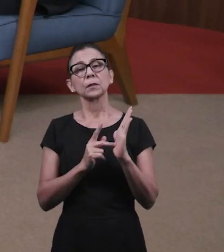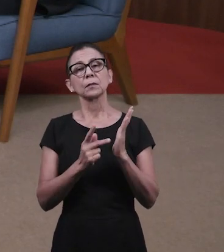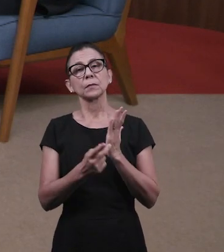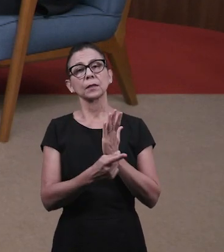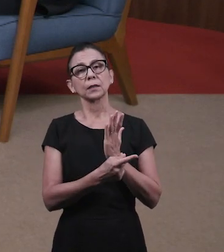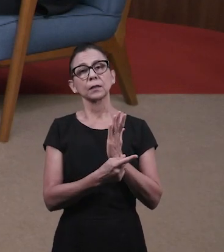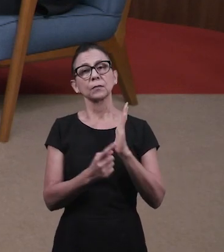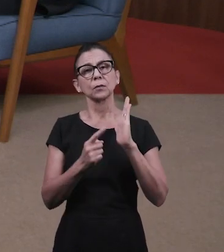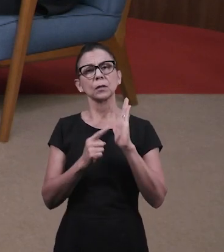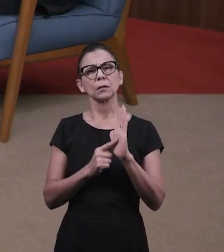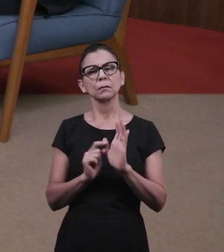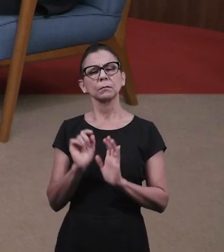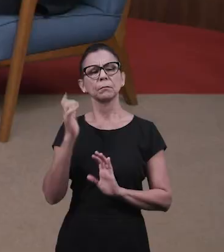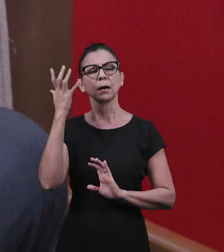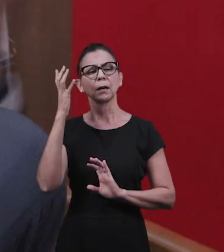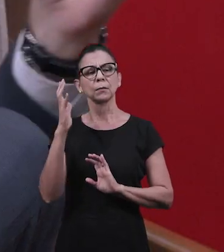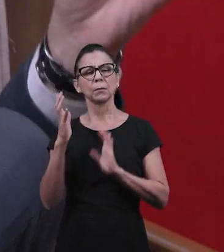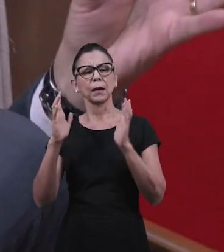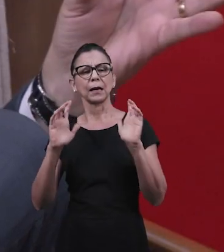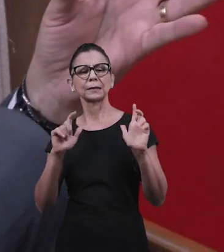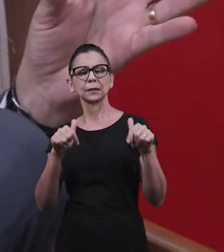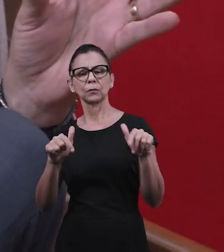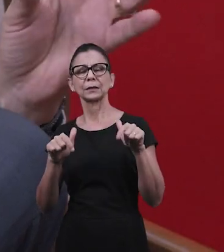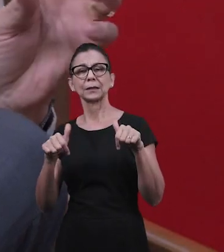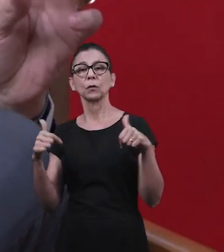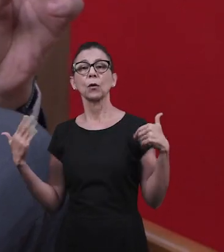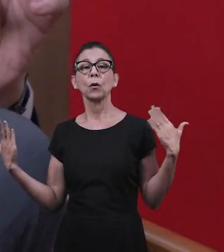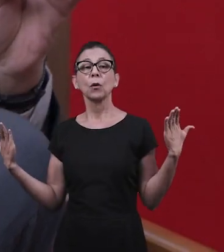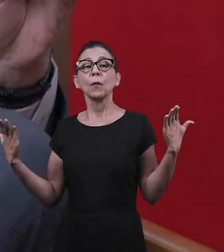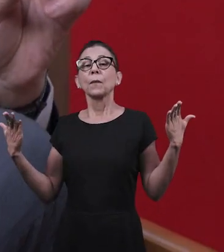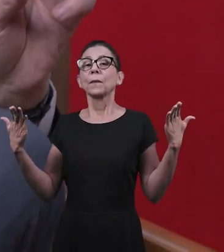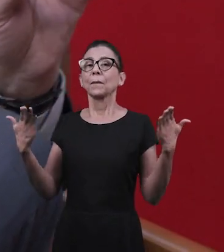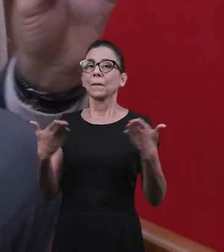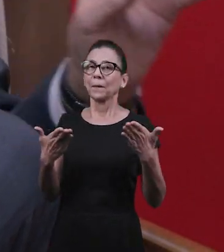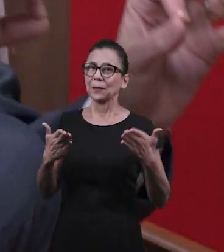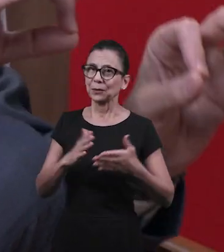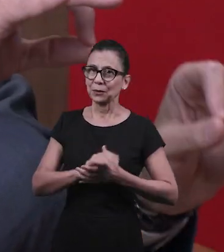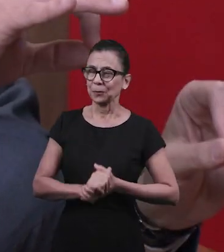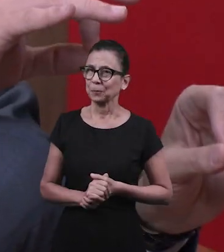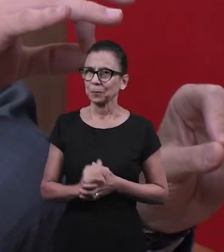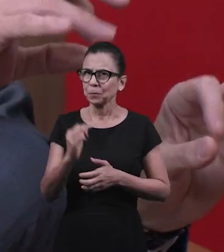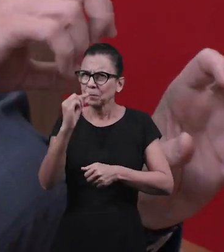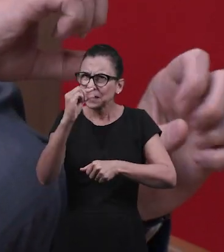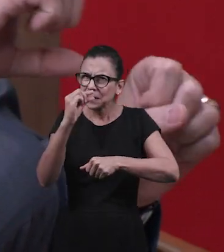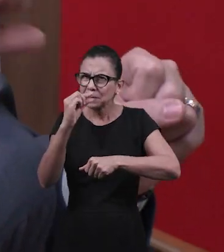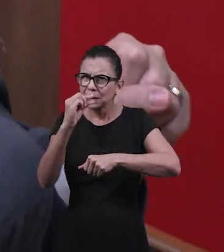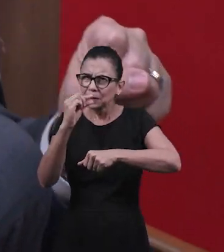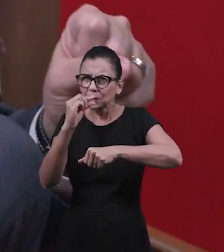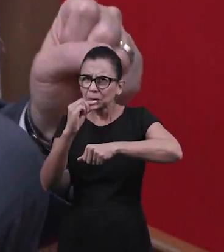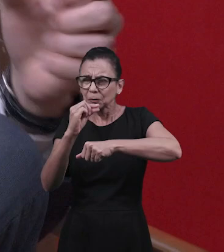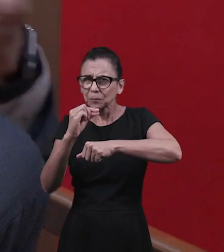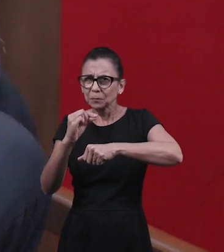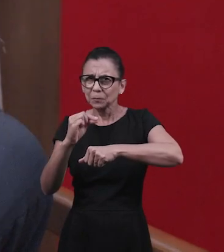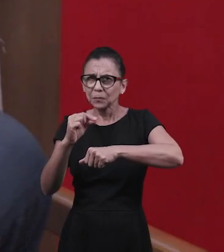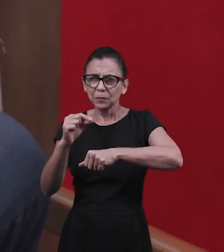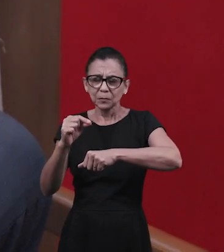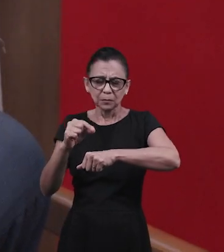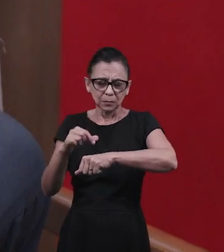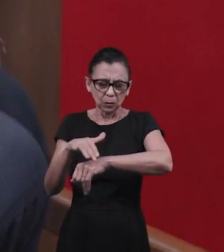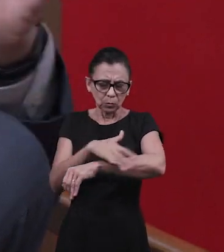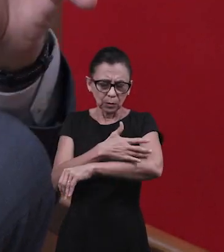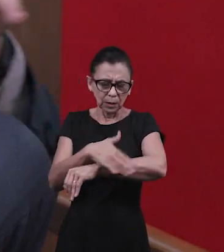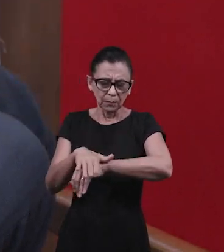ces effets qui se passent dans nos jours. Non, une sémence au bord du chemin, Daniel